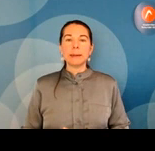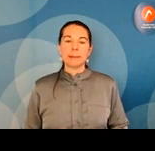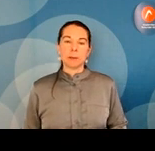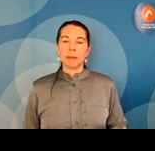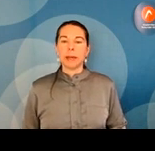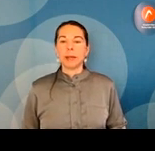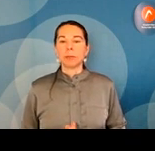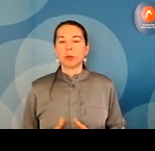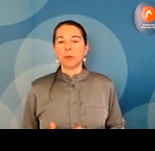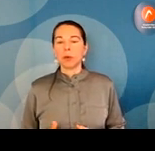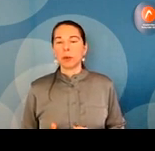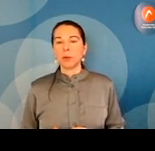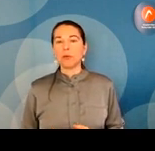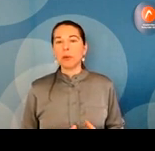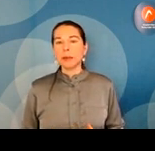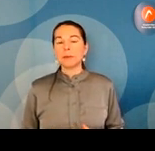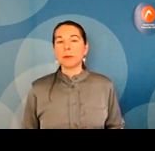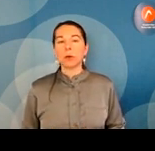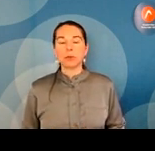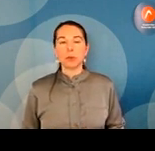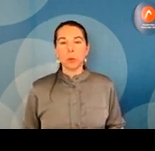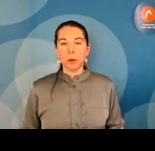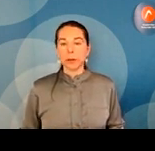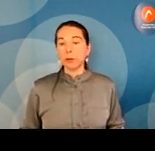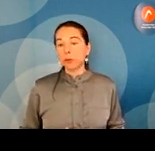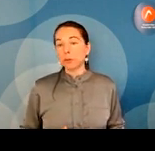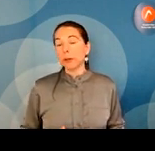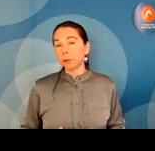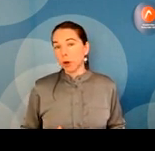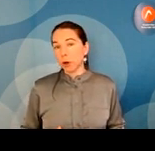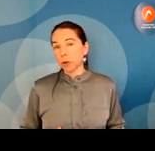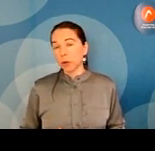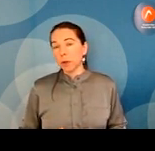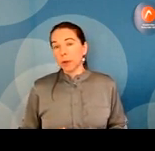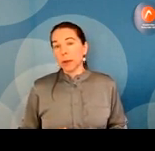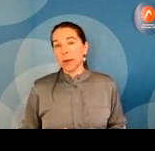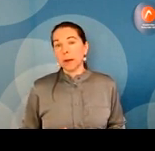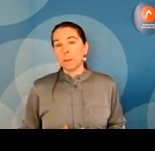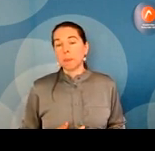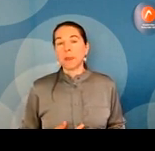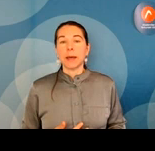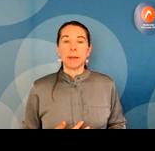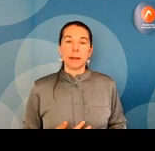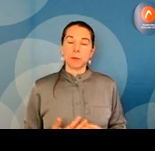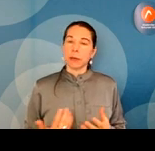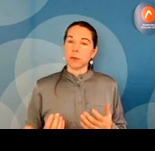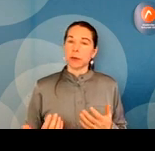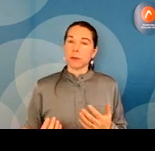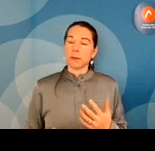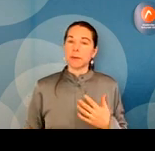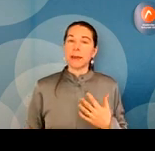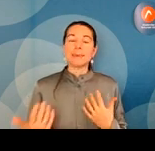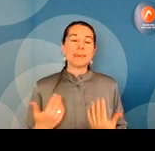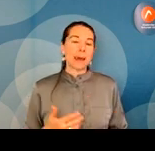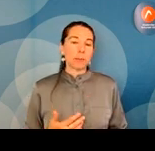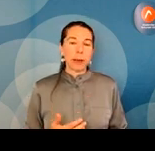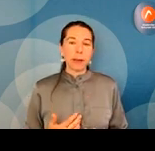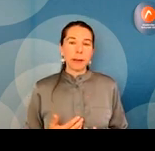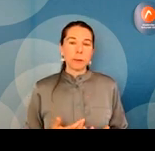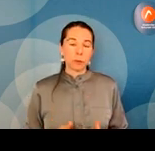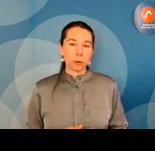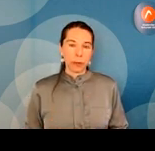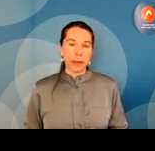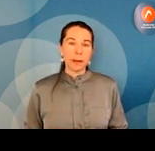När det gäller diskriminering på grund av ålder så finns det också några undantag där det alltså är så att den